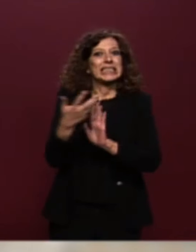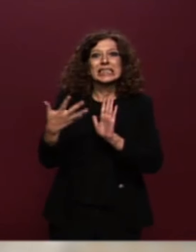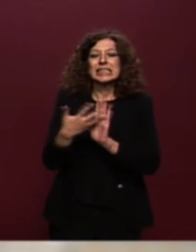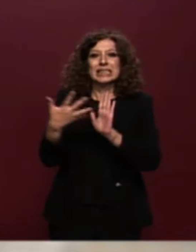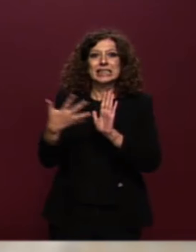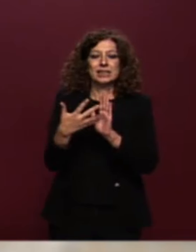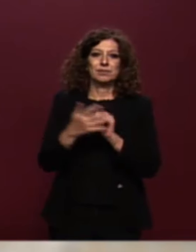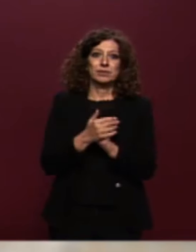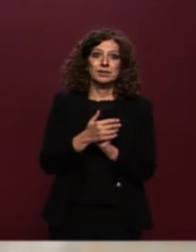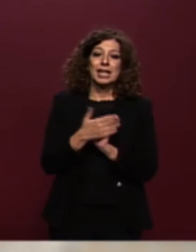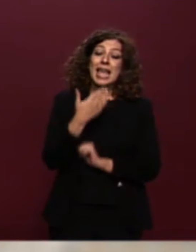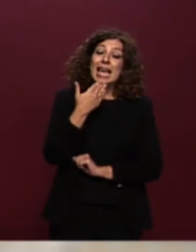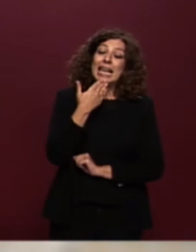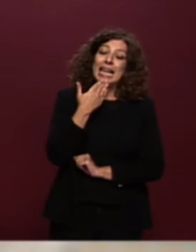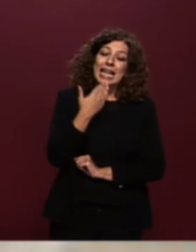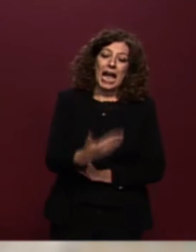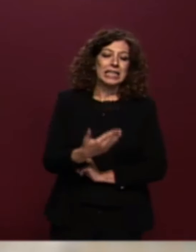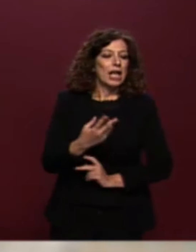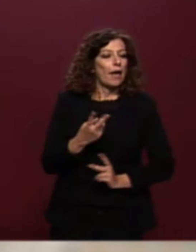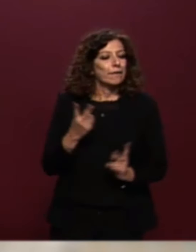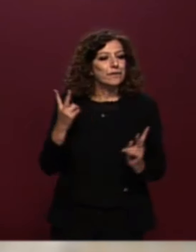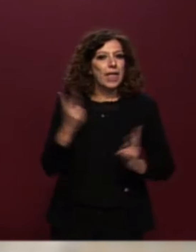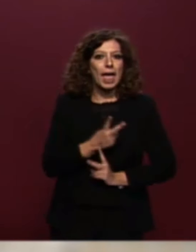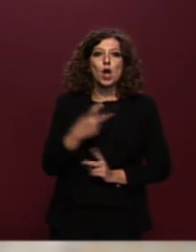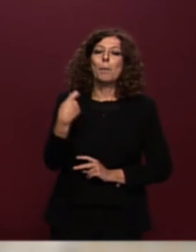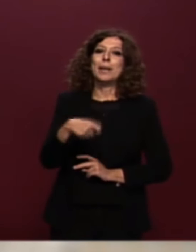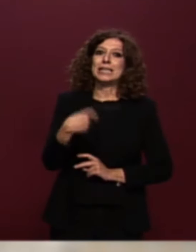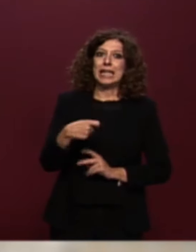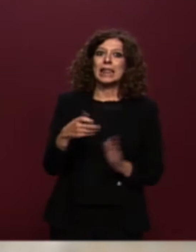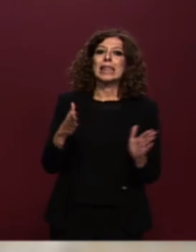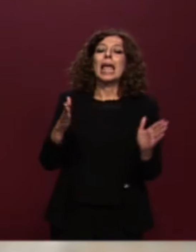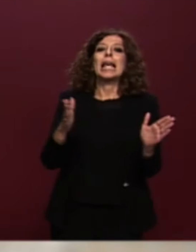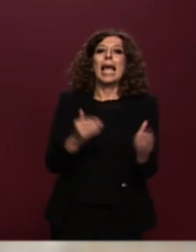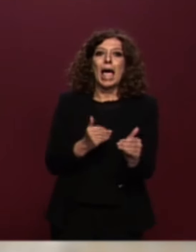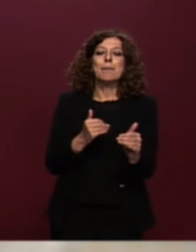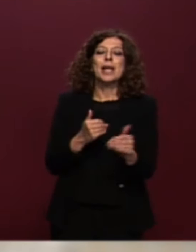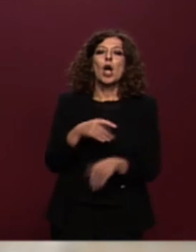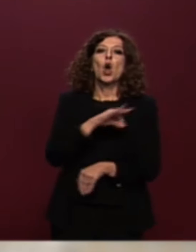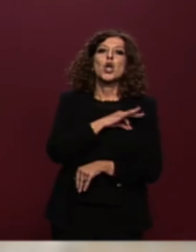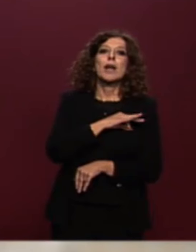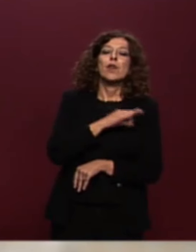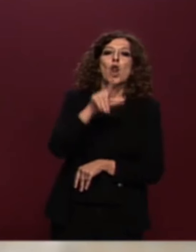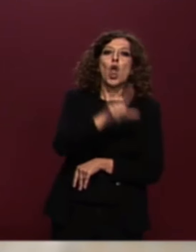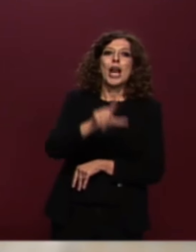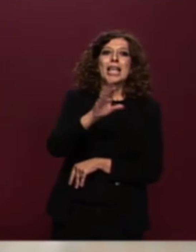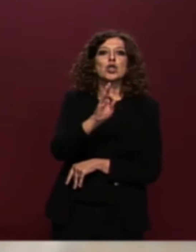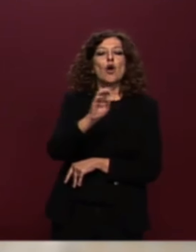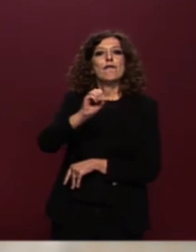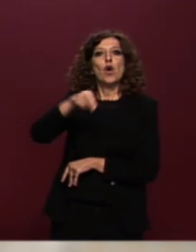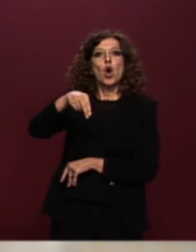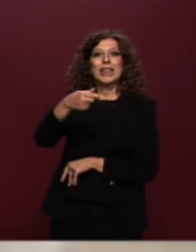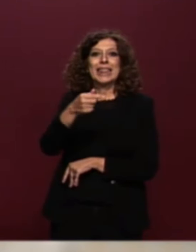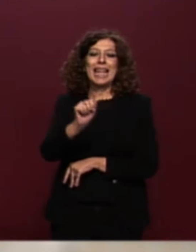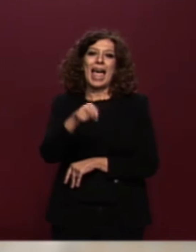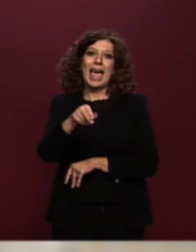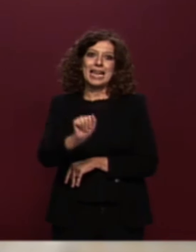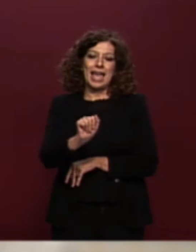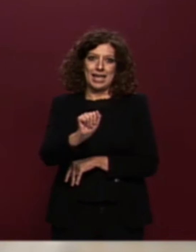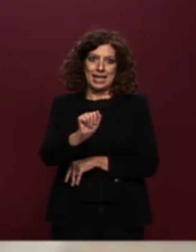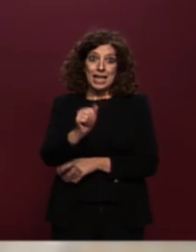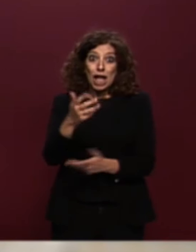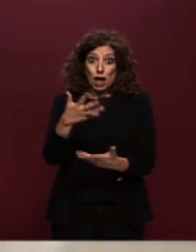non retorico il Presidente della Camera, l'Onorevole Lorenzo Fontana, che ci ha dato, come per la